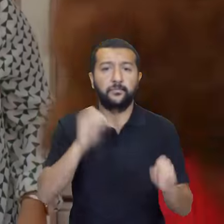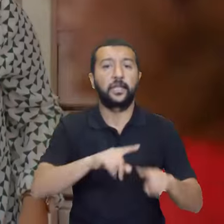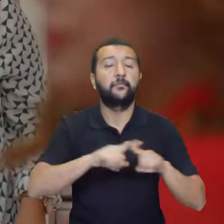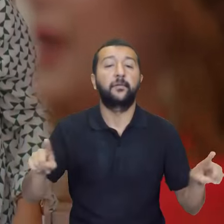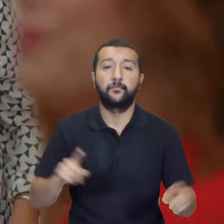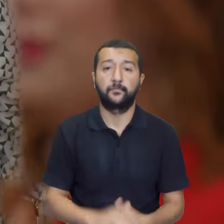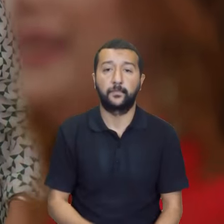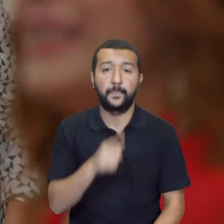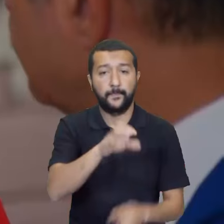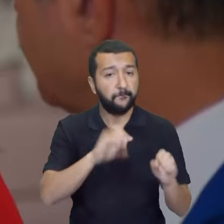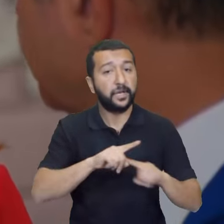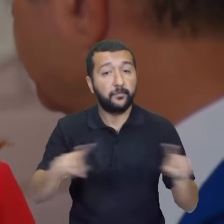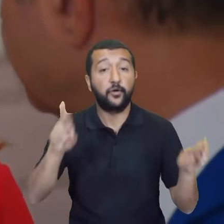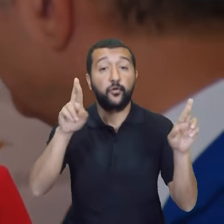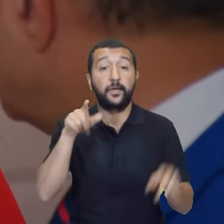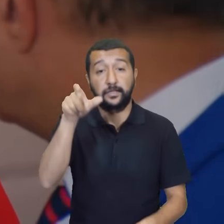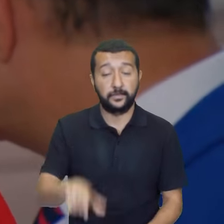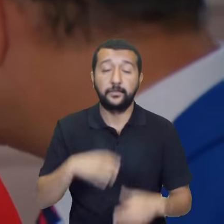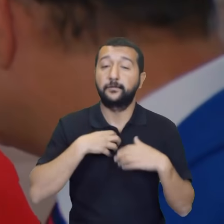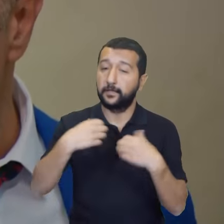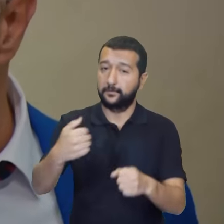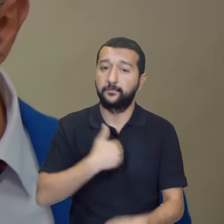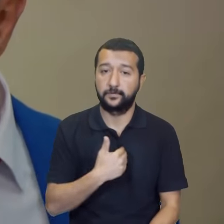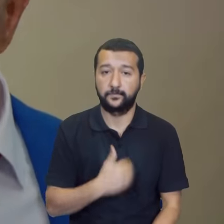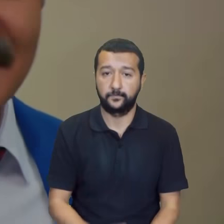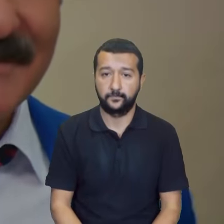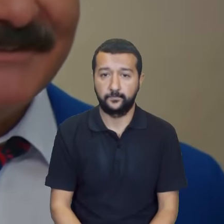Bırakmam! Bırakma romantik kerpetenim benim.